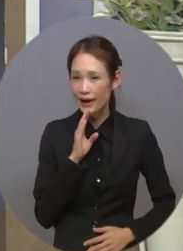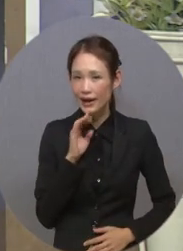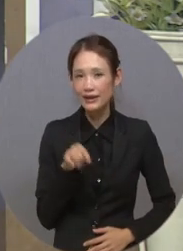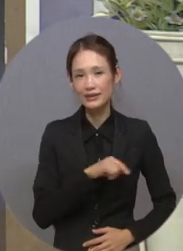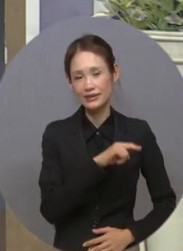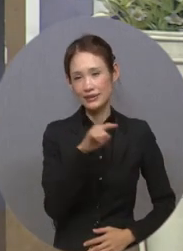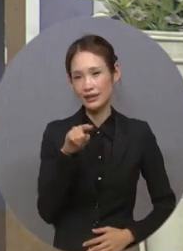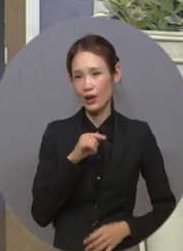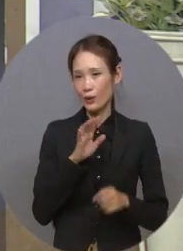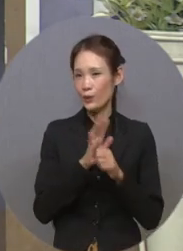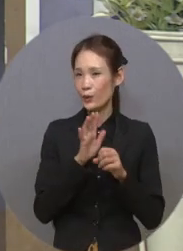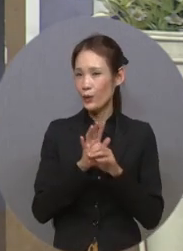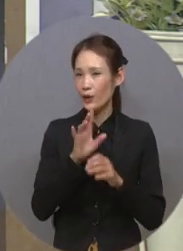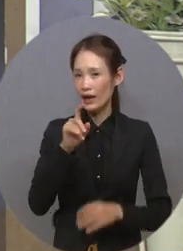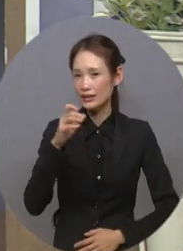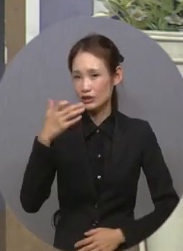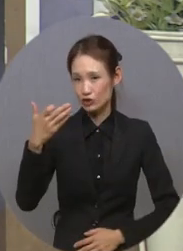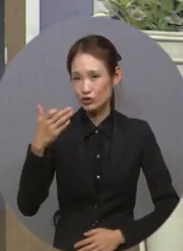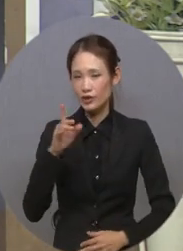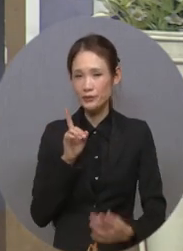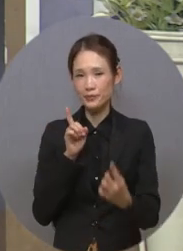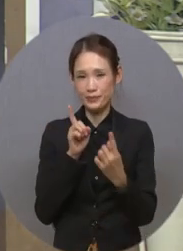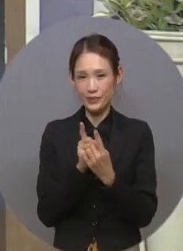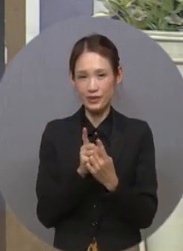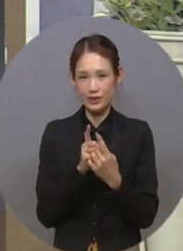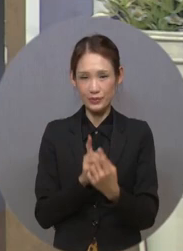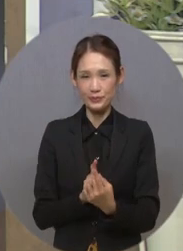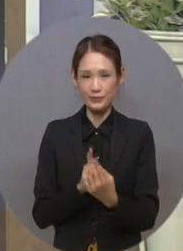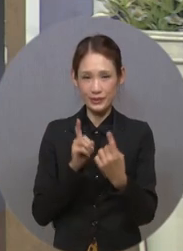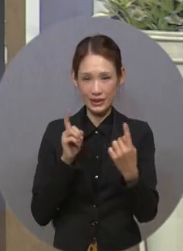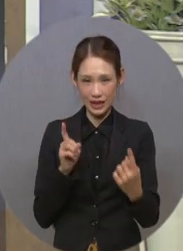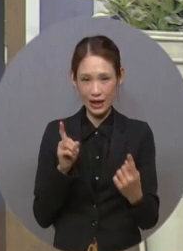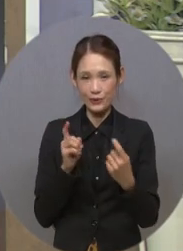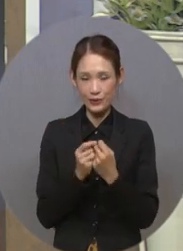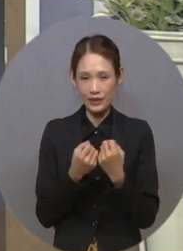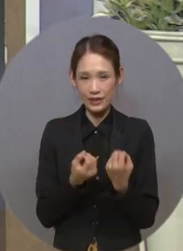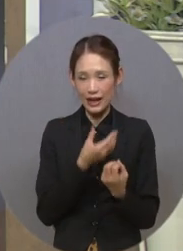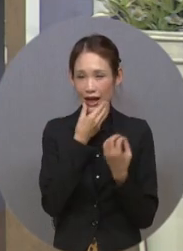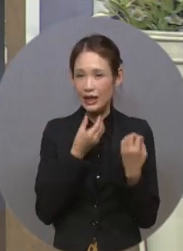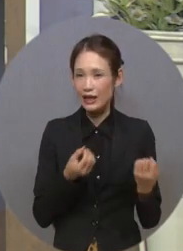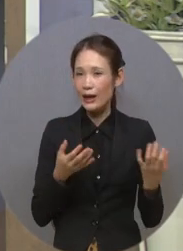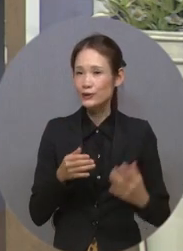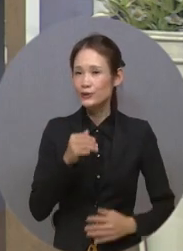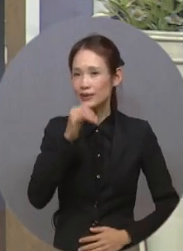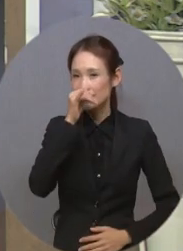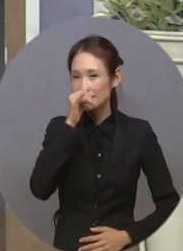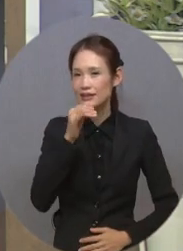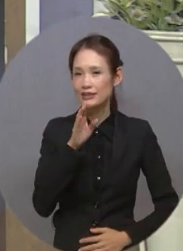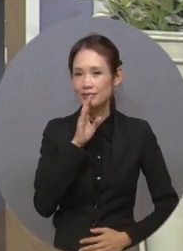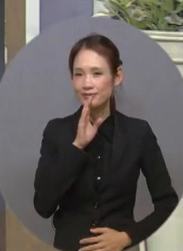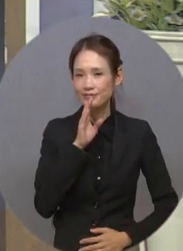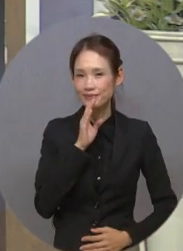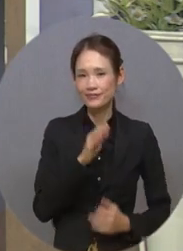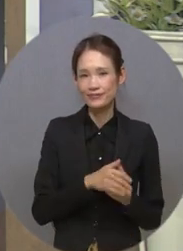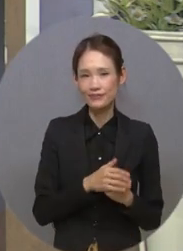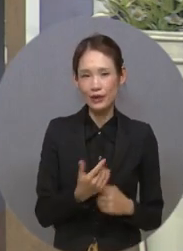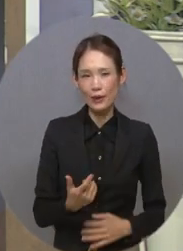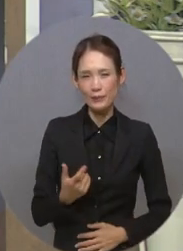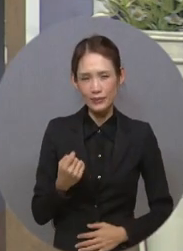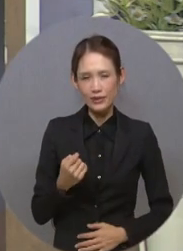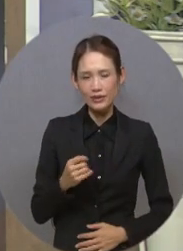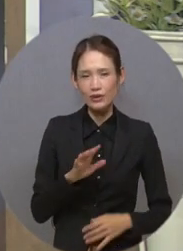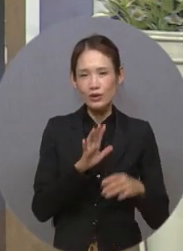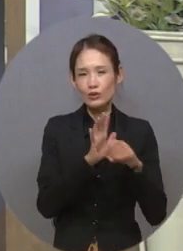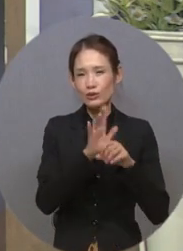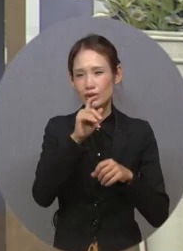이제 코로나19를 맞아서 네. 비대면으로 개최가 네. 되는 것 같던데 네. 하루빨리 좀 코로나19가